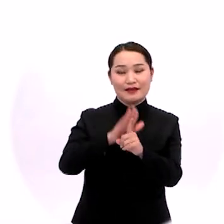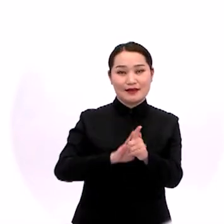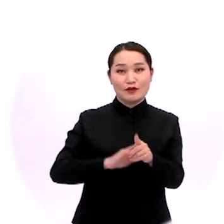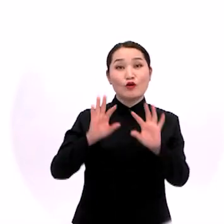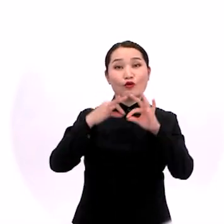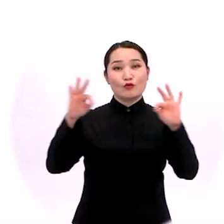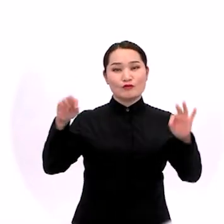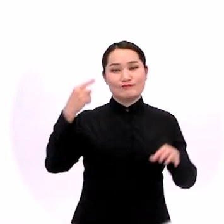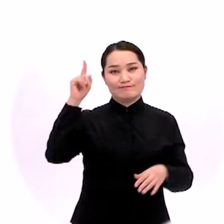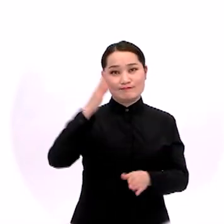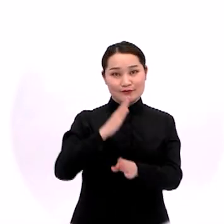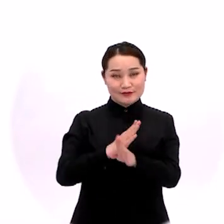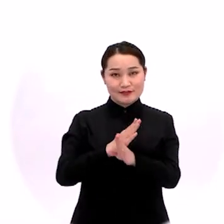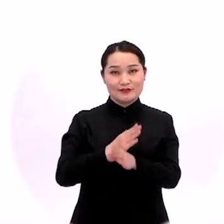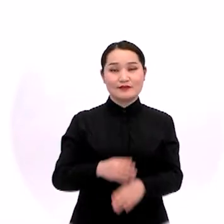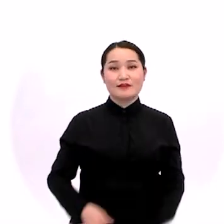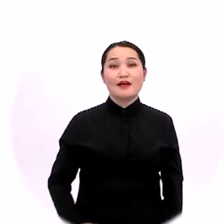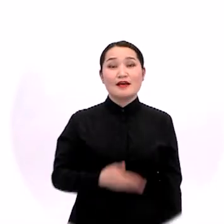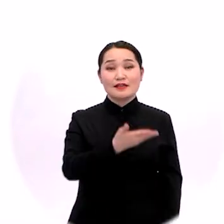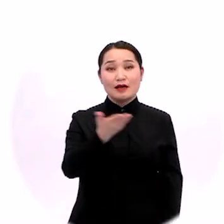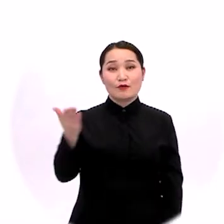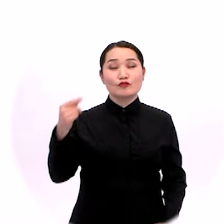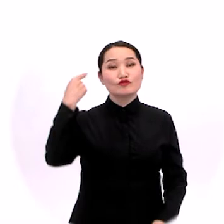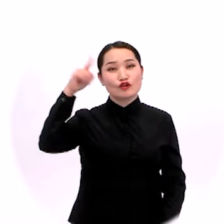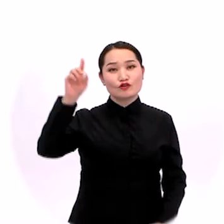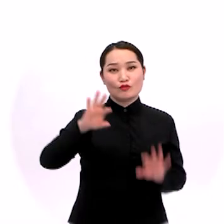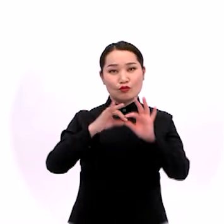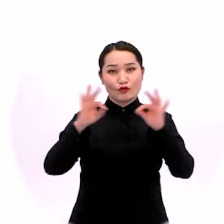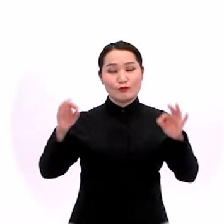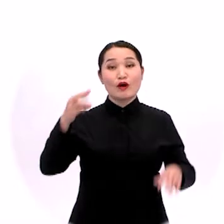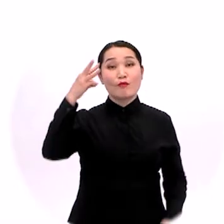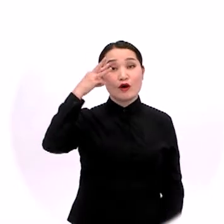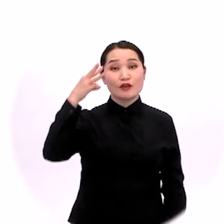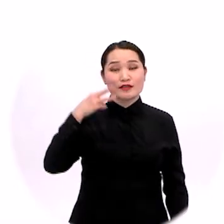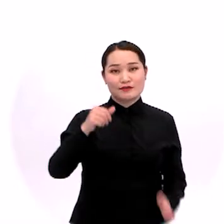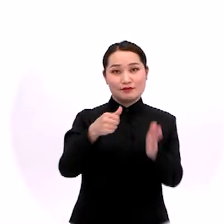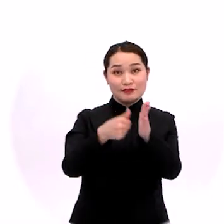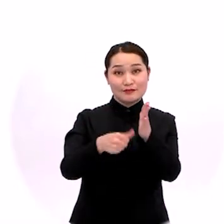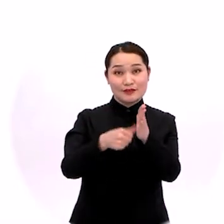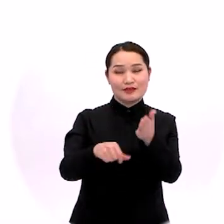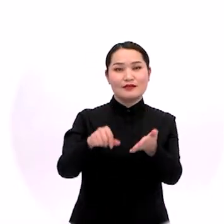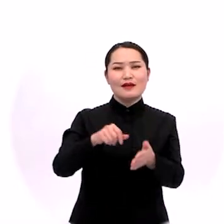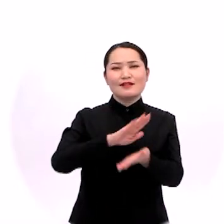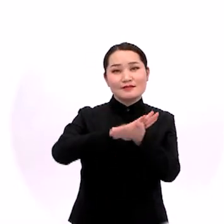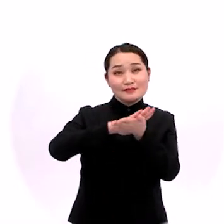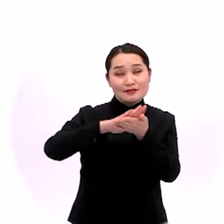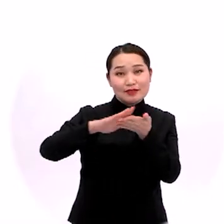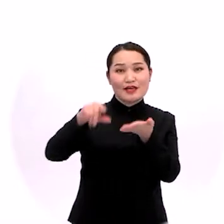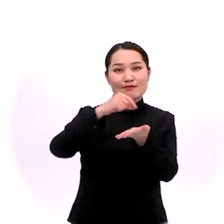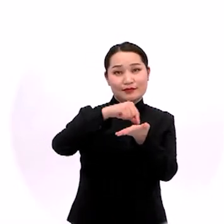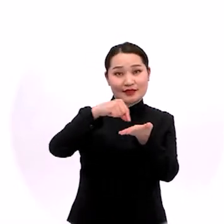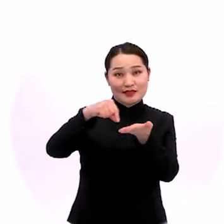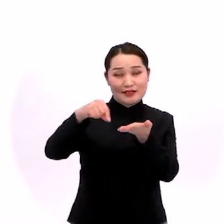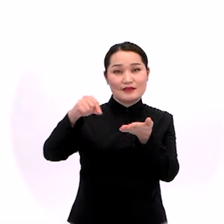гэсэн өгүүлбэр зохиолоо. Та бүхэн зохиосон өгүүлбэрээ Монгол хэлнийхаа тэмдэгт дээр хичээнгүй сайхан